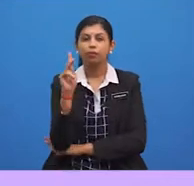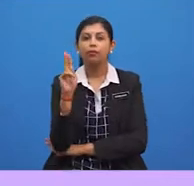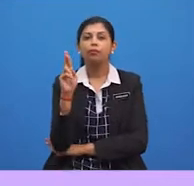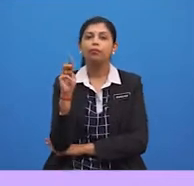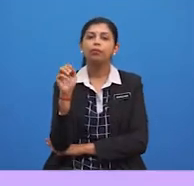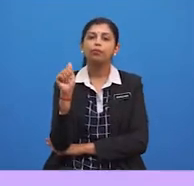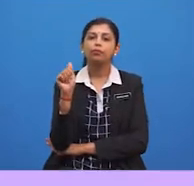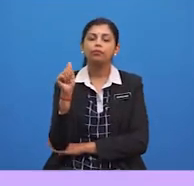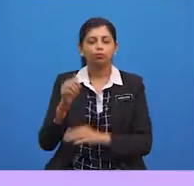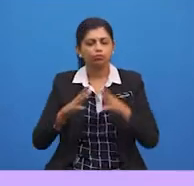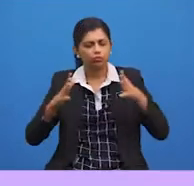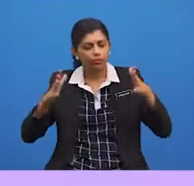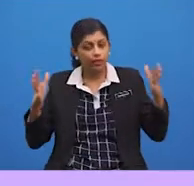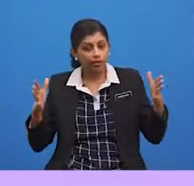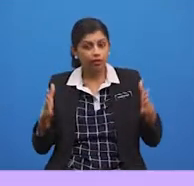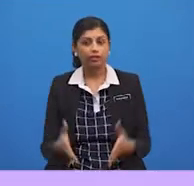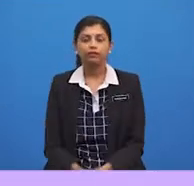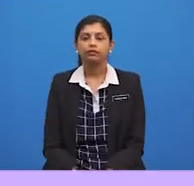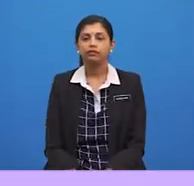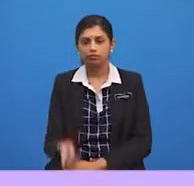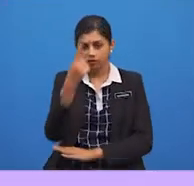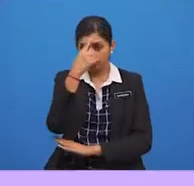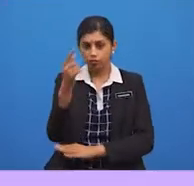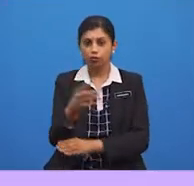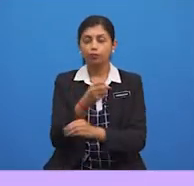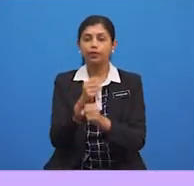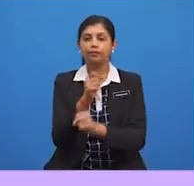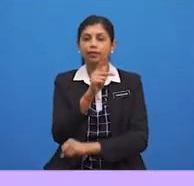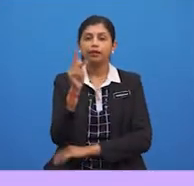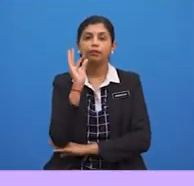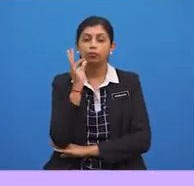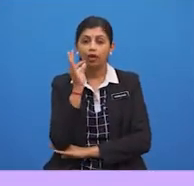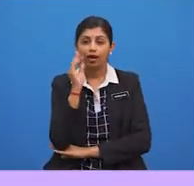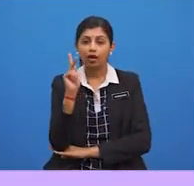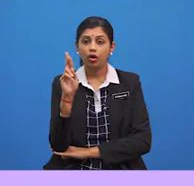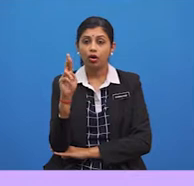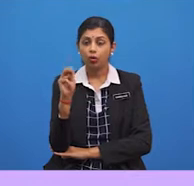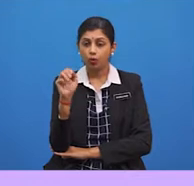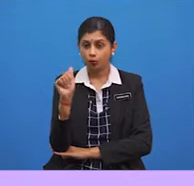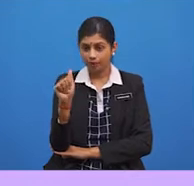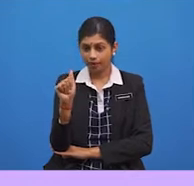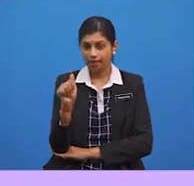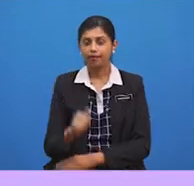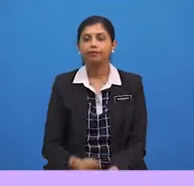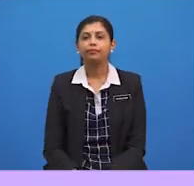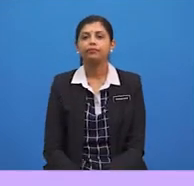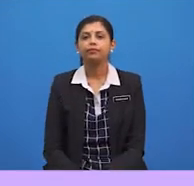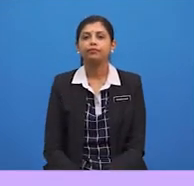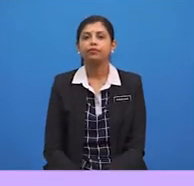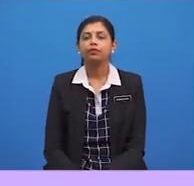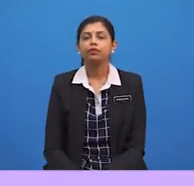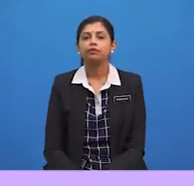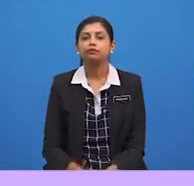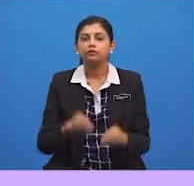secara besar-besaran untuk mendapatkan buahnya. Buah kurma